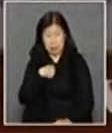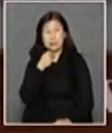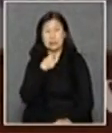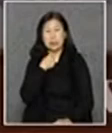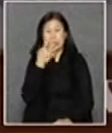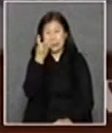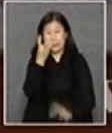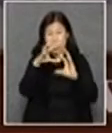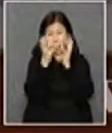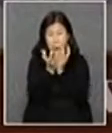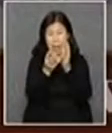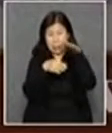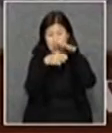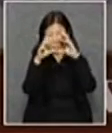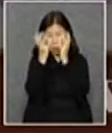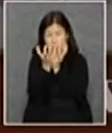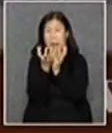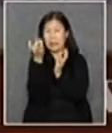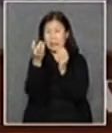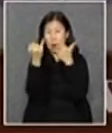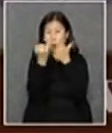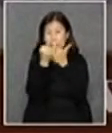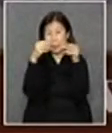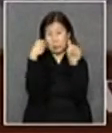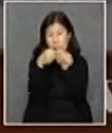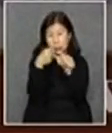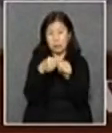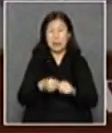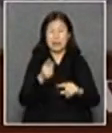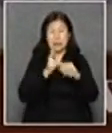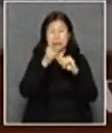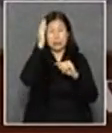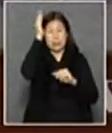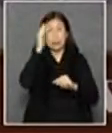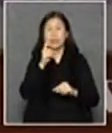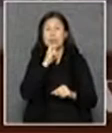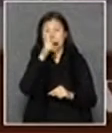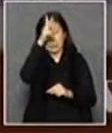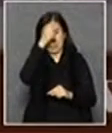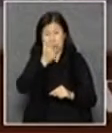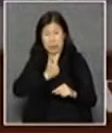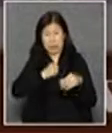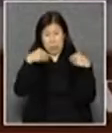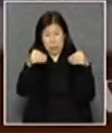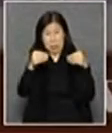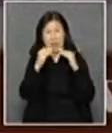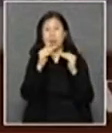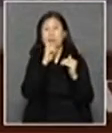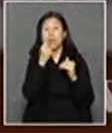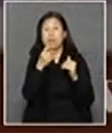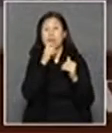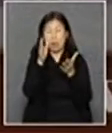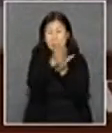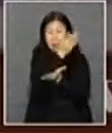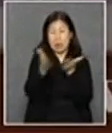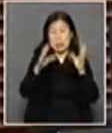班教學。除了小班教學之餘的話，我還期望局長都知道的，現在有很多學校都在行的，就是分組學